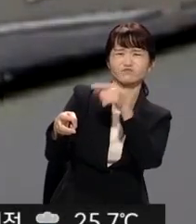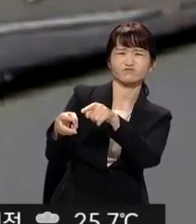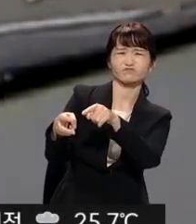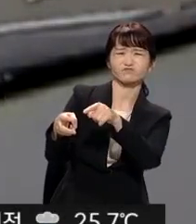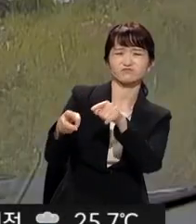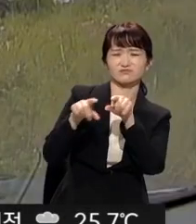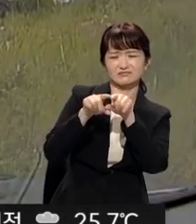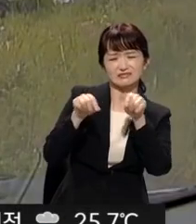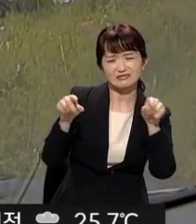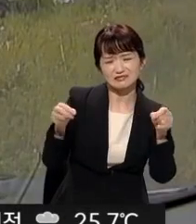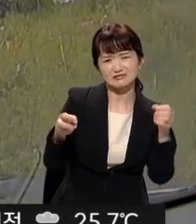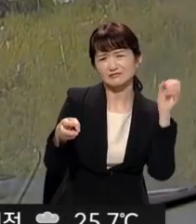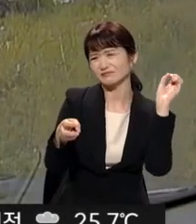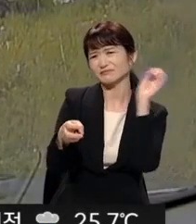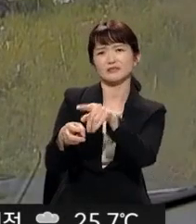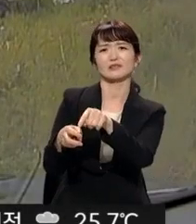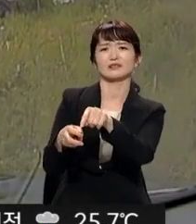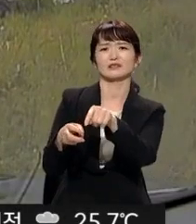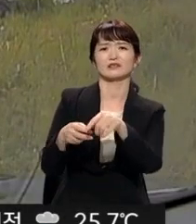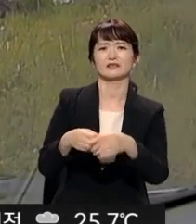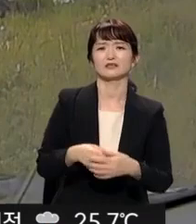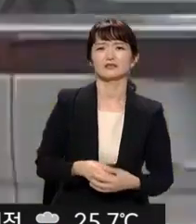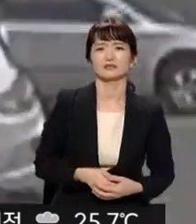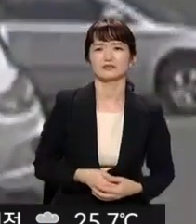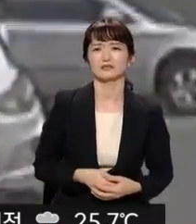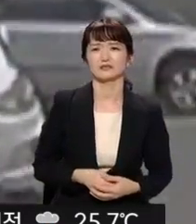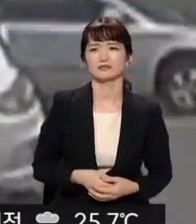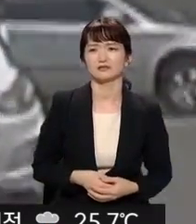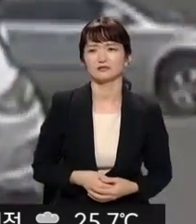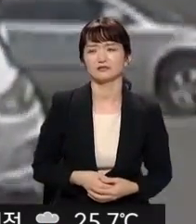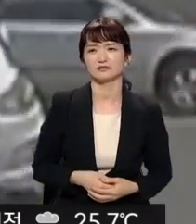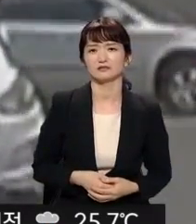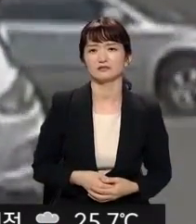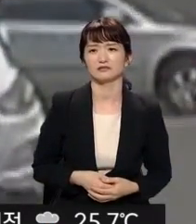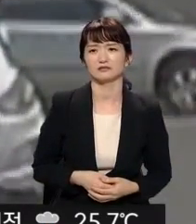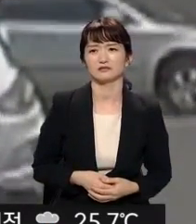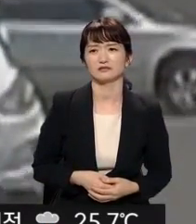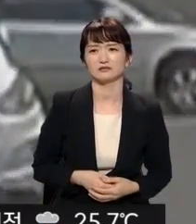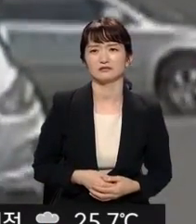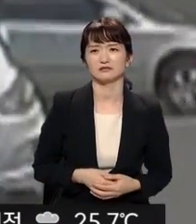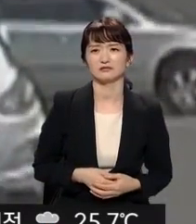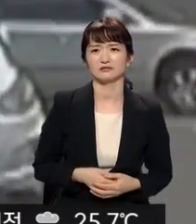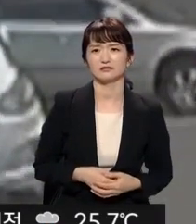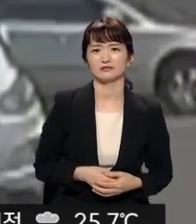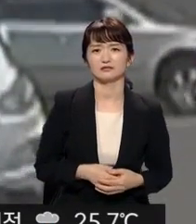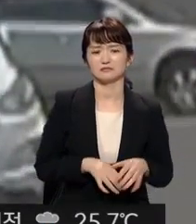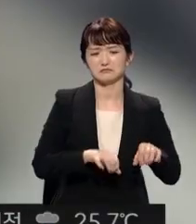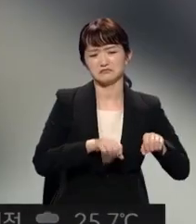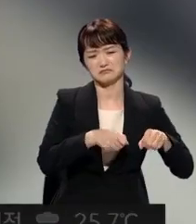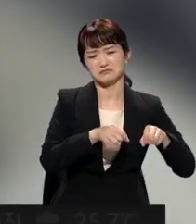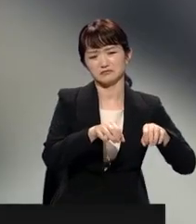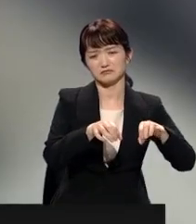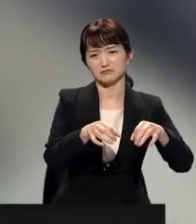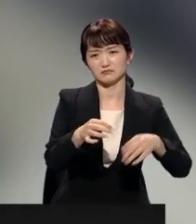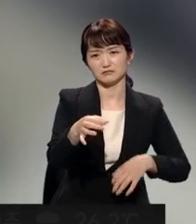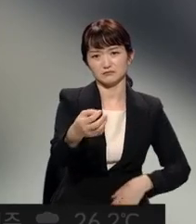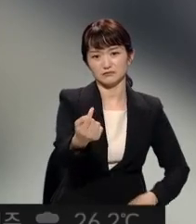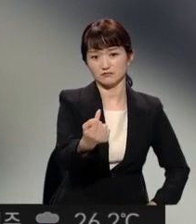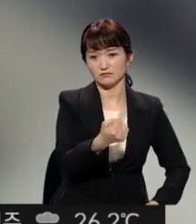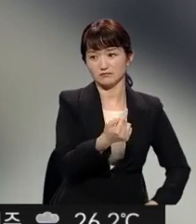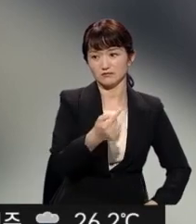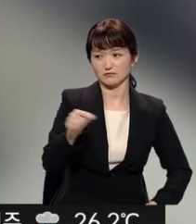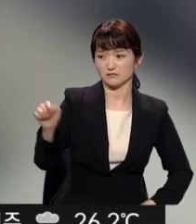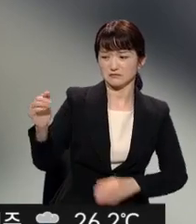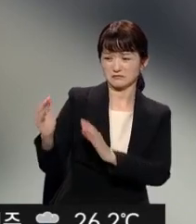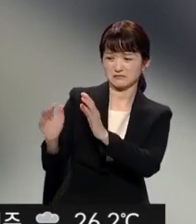또 그리고 음식물 쓰레기였습니다 아마 옆에 있는이 풀밭에 몰래 버리려고 했던 거 같은데 아 이건